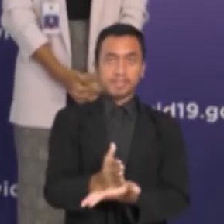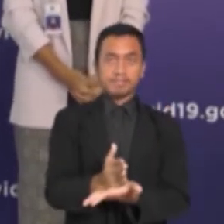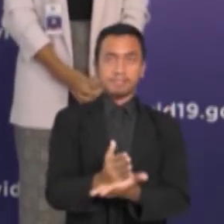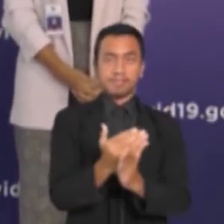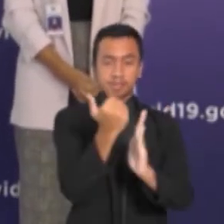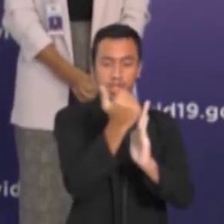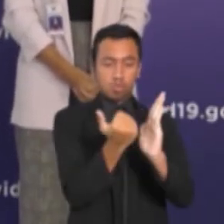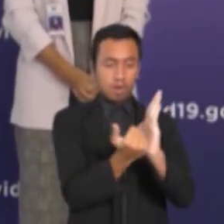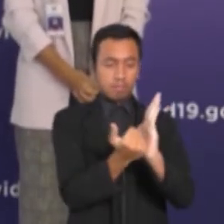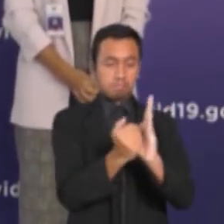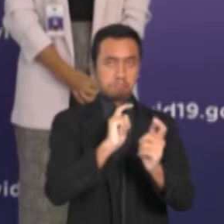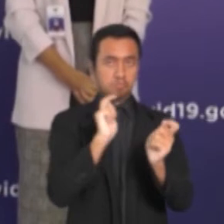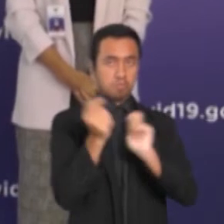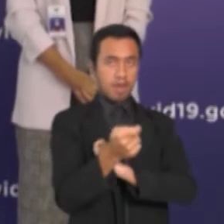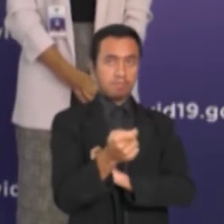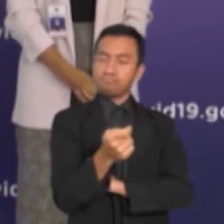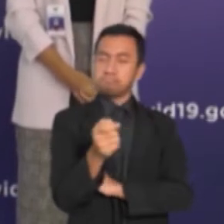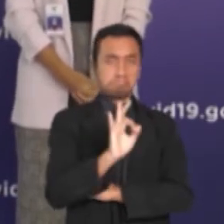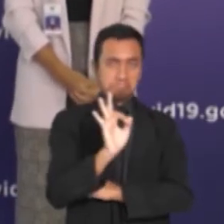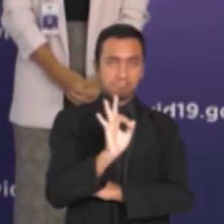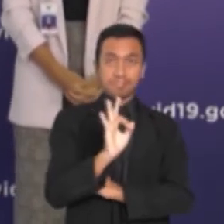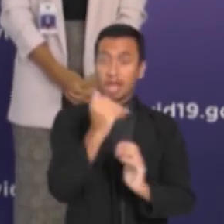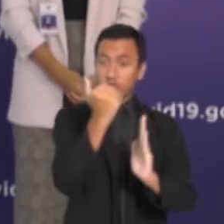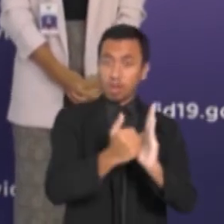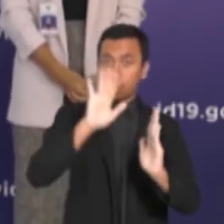perubahan peraturan tentang mudik.